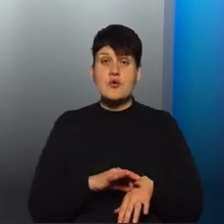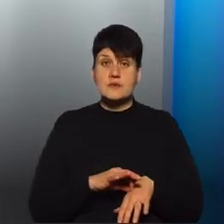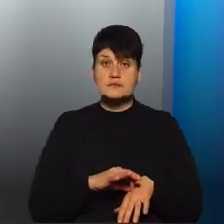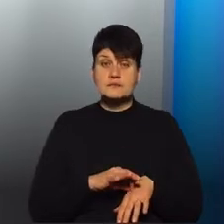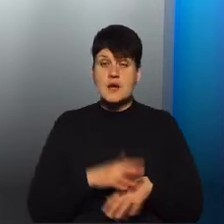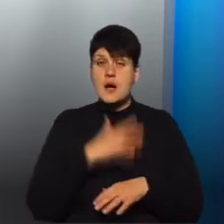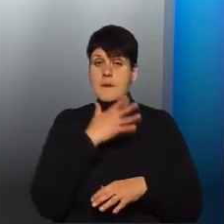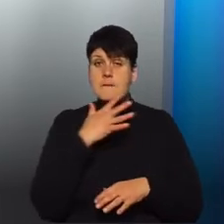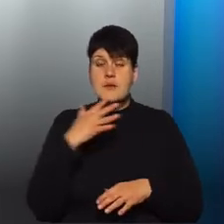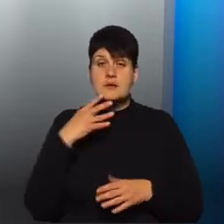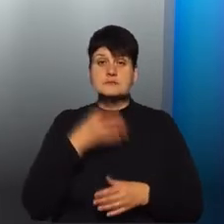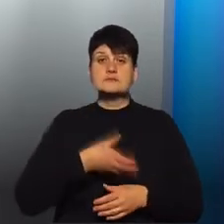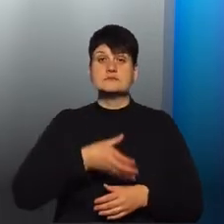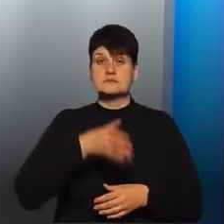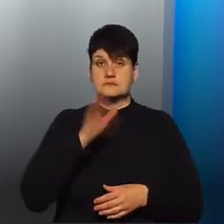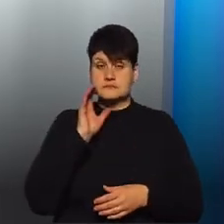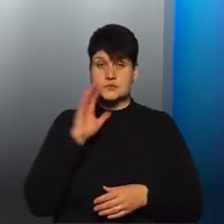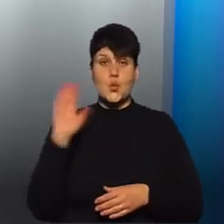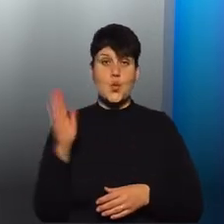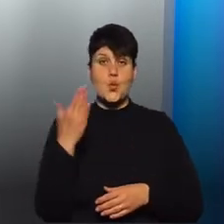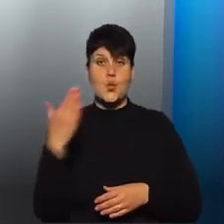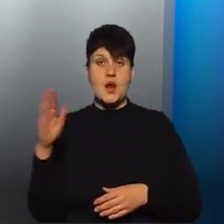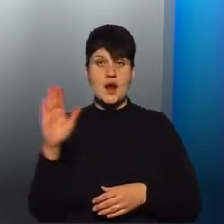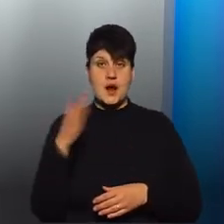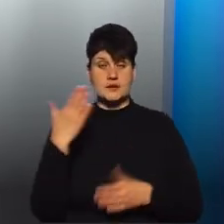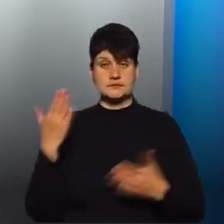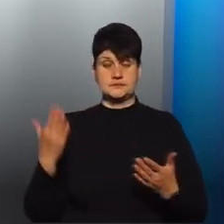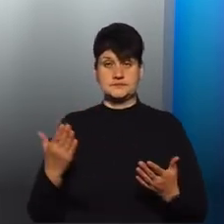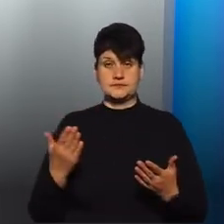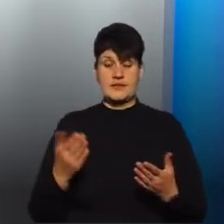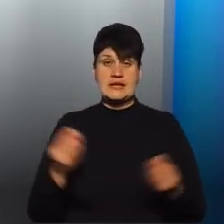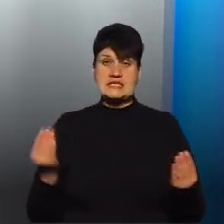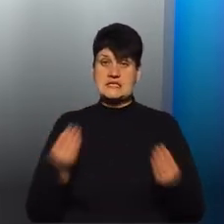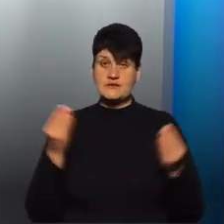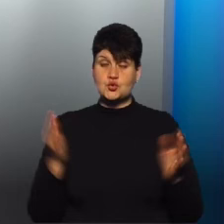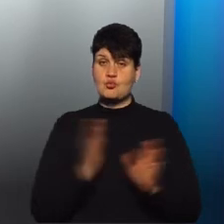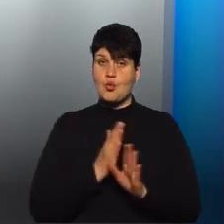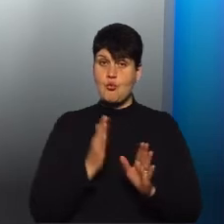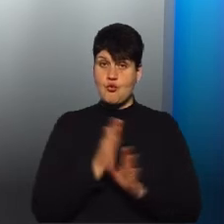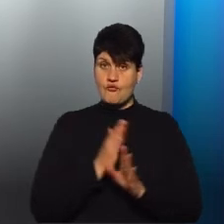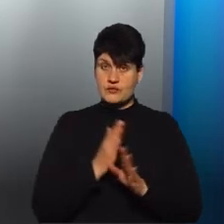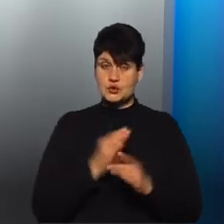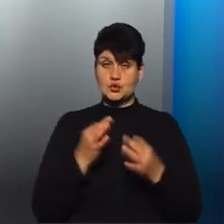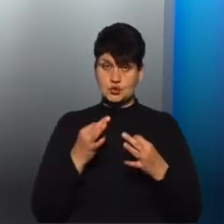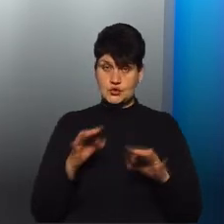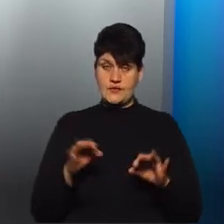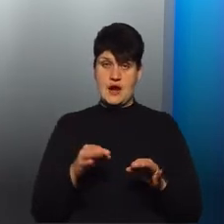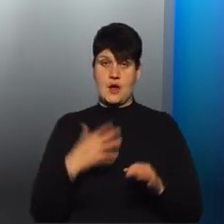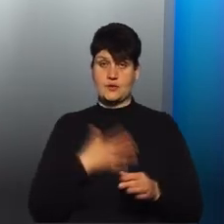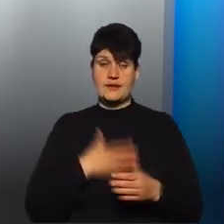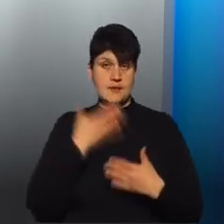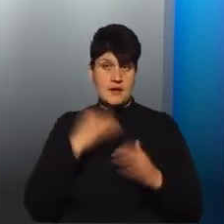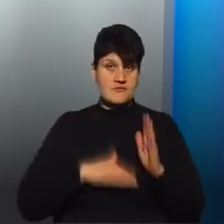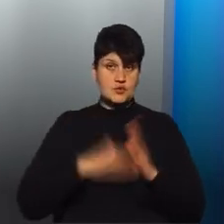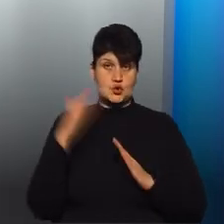рідини, гуляти, ну, все-таки, ну, якщо дозволяє, на свіжому повітрі, якщо дозволяє організм, якщо немає там високої температури і так далі.